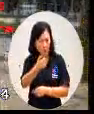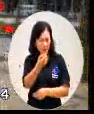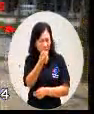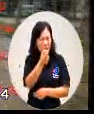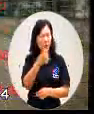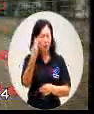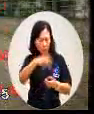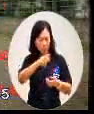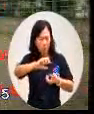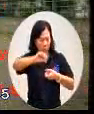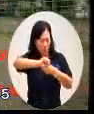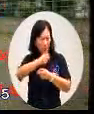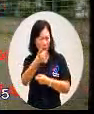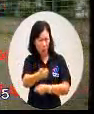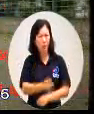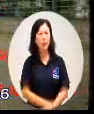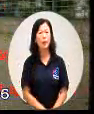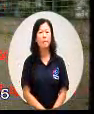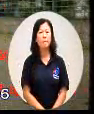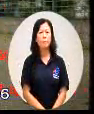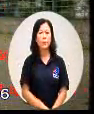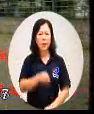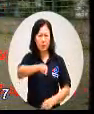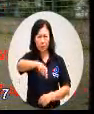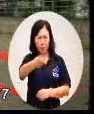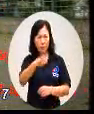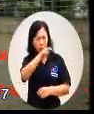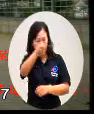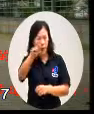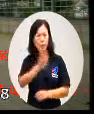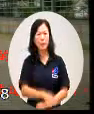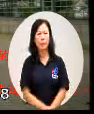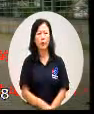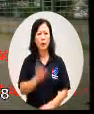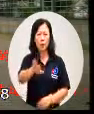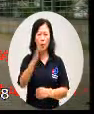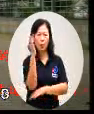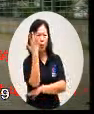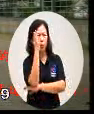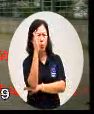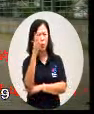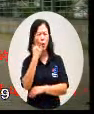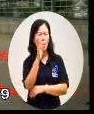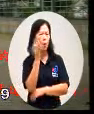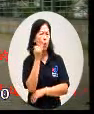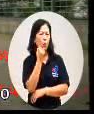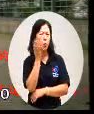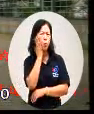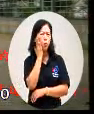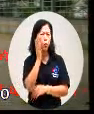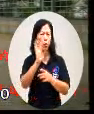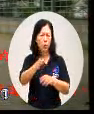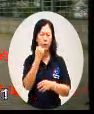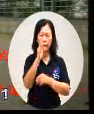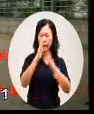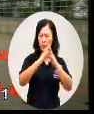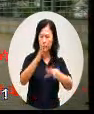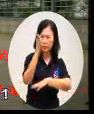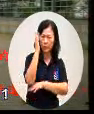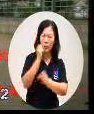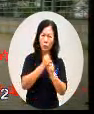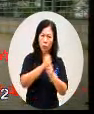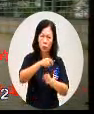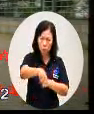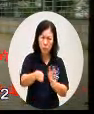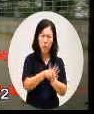上面，哦，你看这边来的，哦，看这边，这样这奇怪，真科学。在我们市政府做的。这个